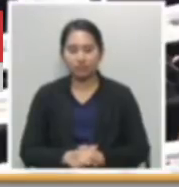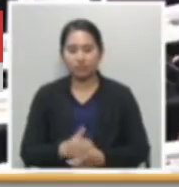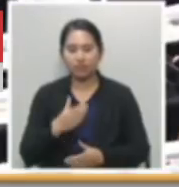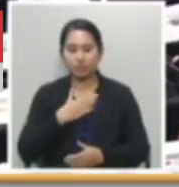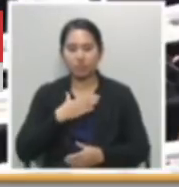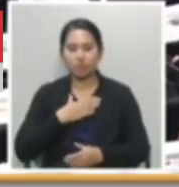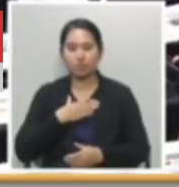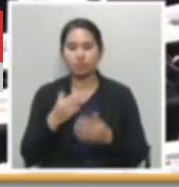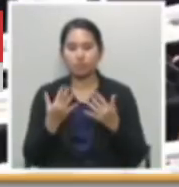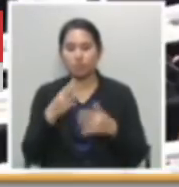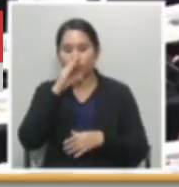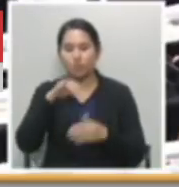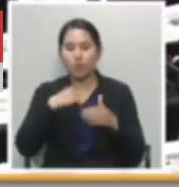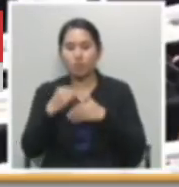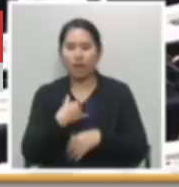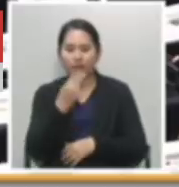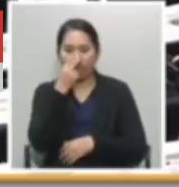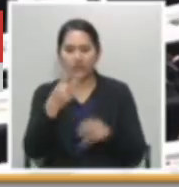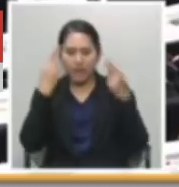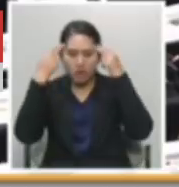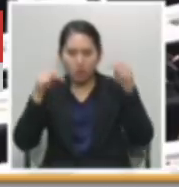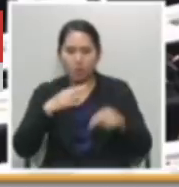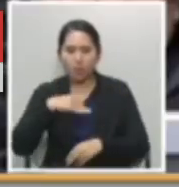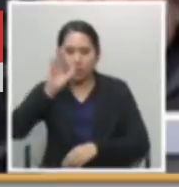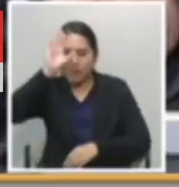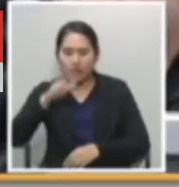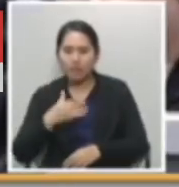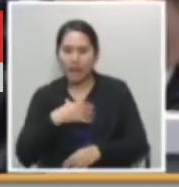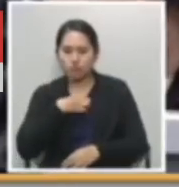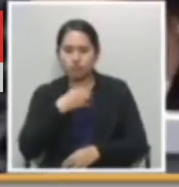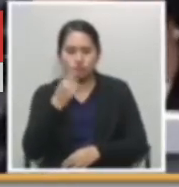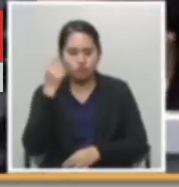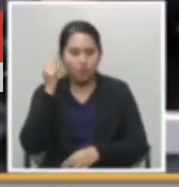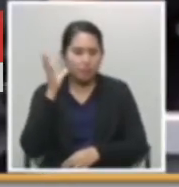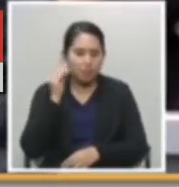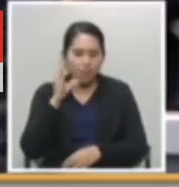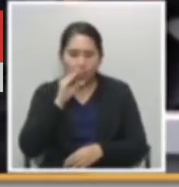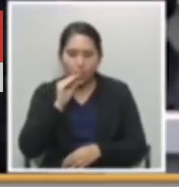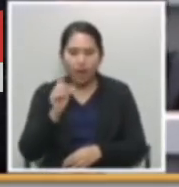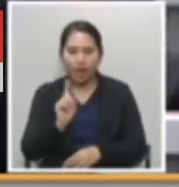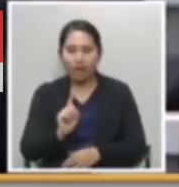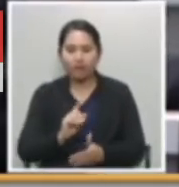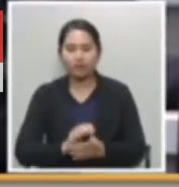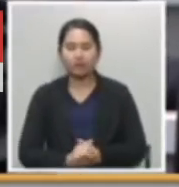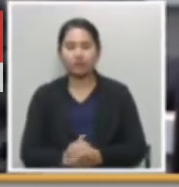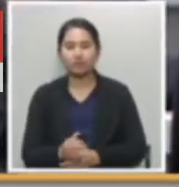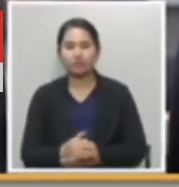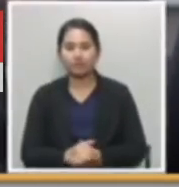ย ครับ ผมเห็นท่านนายกยกมือไงผมก็อยากจะฟังว่าแกพูดอะไรนะ